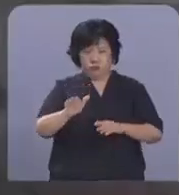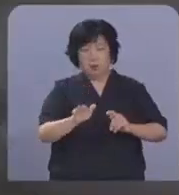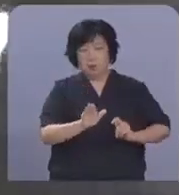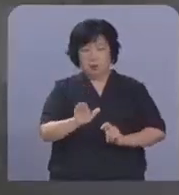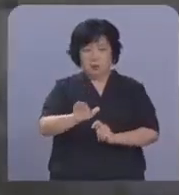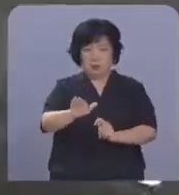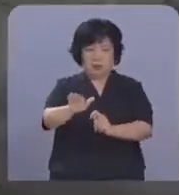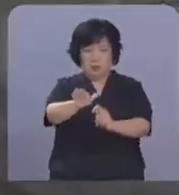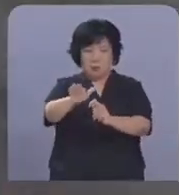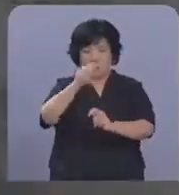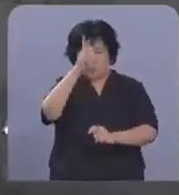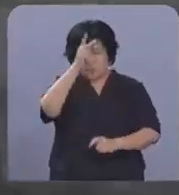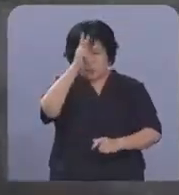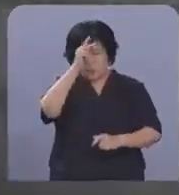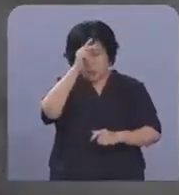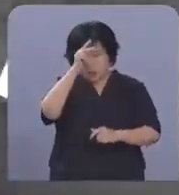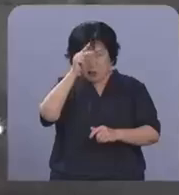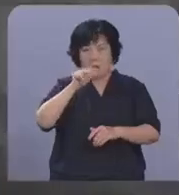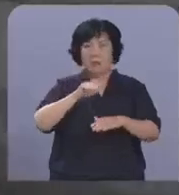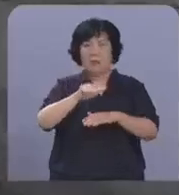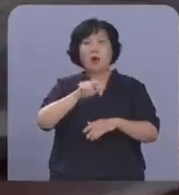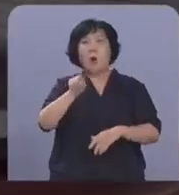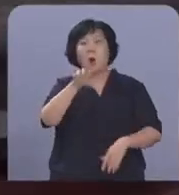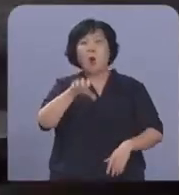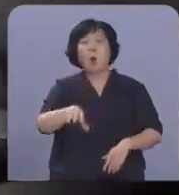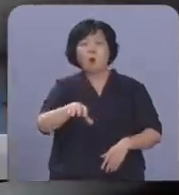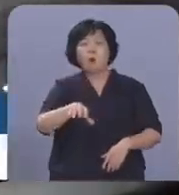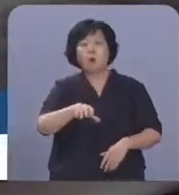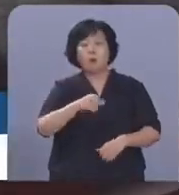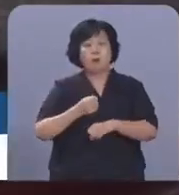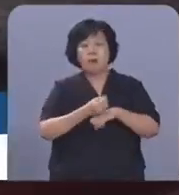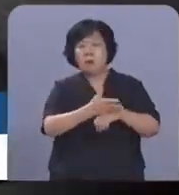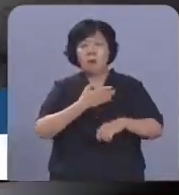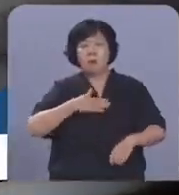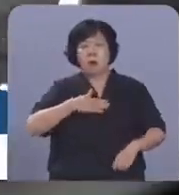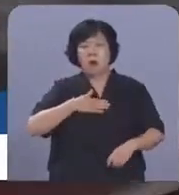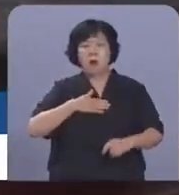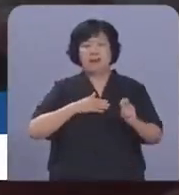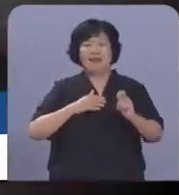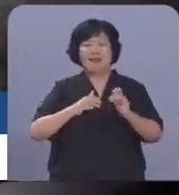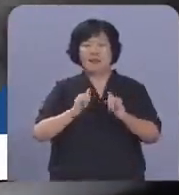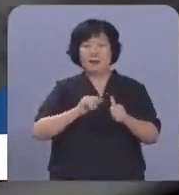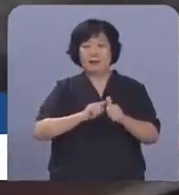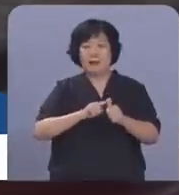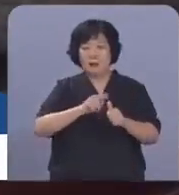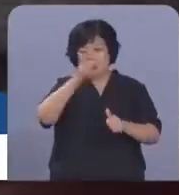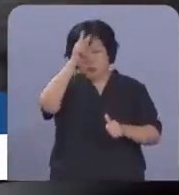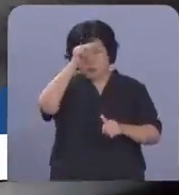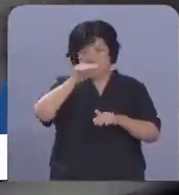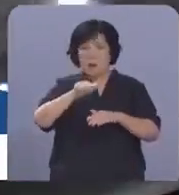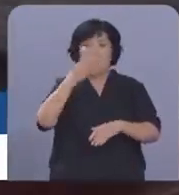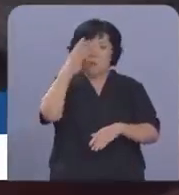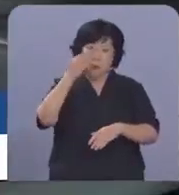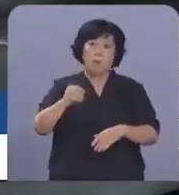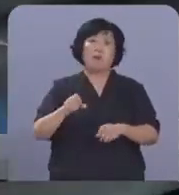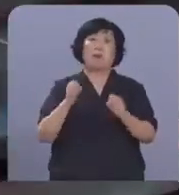뒤쫓으면서 경찰에 차량 위치를 전달했습니다. 예, 저는 택시 기사고요. 혹시나 경찰차 보이면은 깜빡이